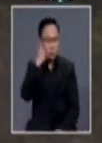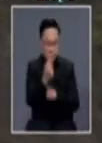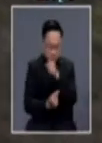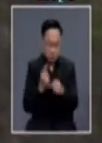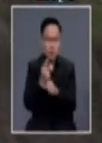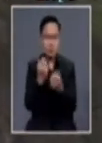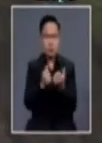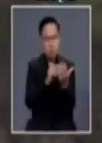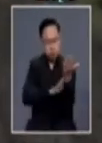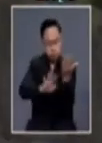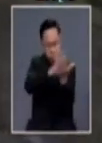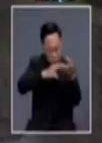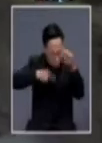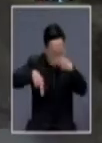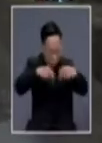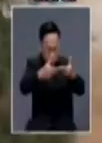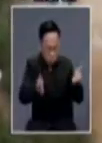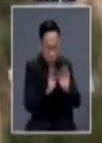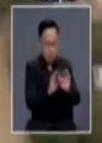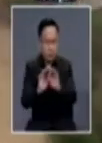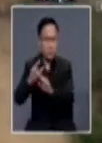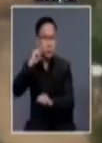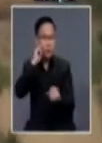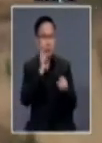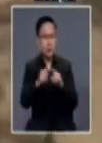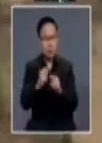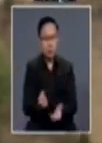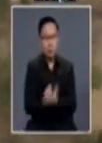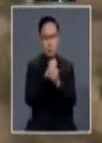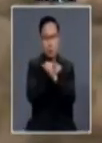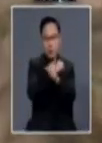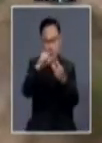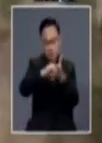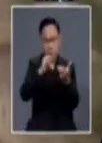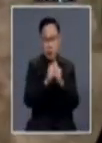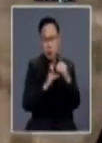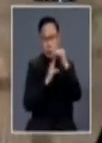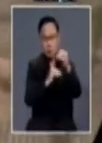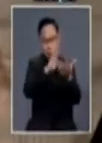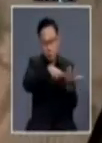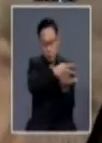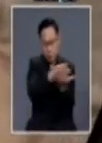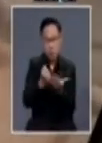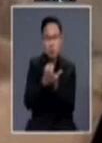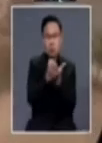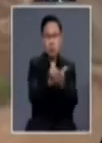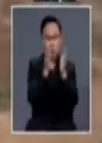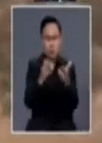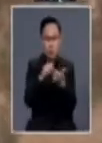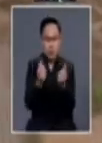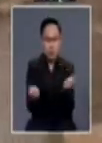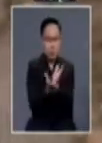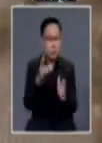ชนทั่วทุกภาคของประเทศเพื่อเตรียมการป้องกันแก้ไขปัญหากำหนดแนวทางและพื้นที่ในการช่วยเหลือผู้ประสบภัยแล้งที่